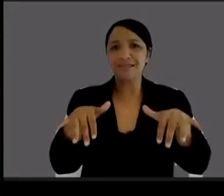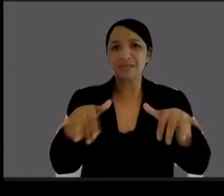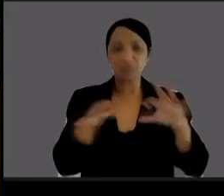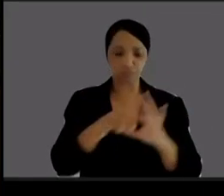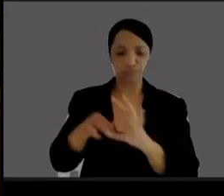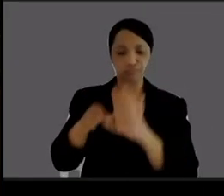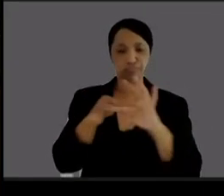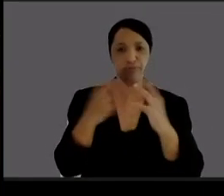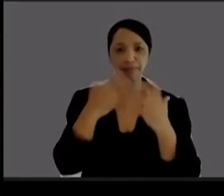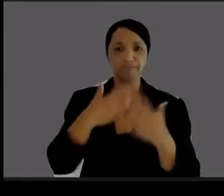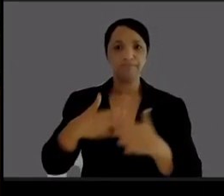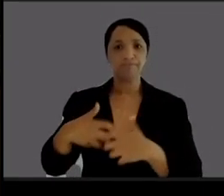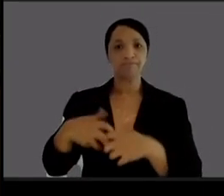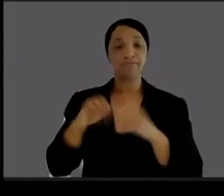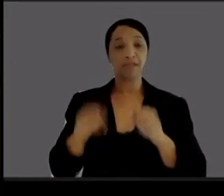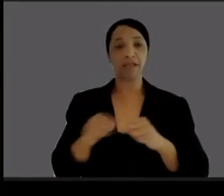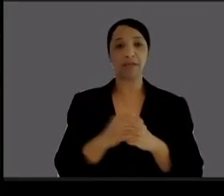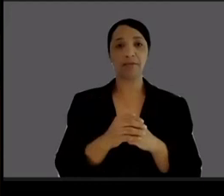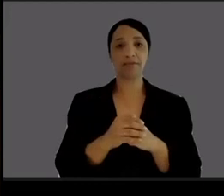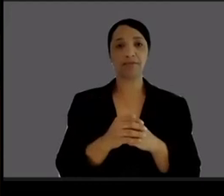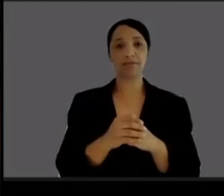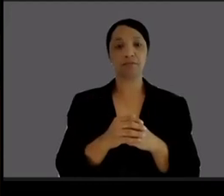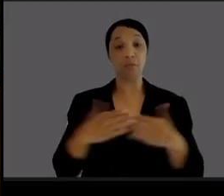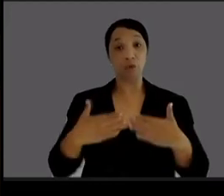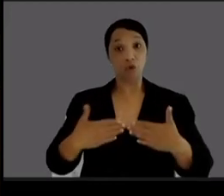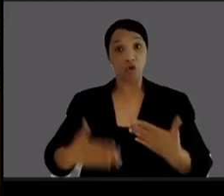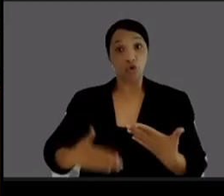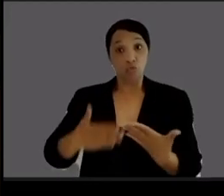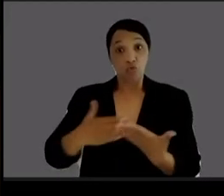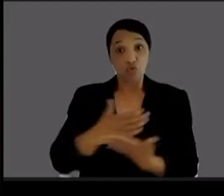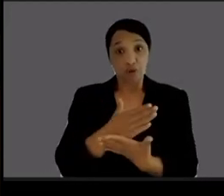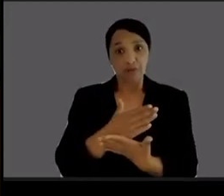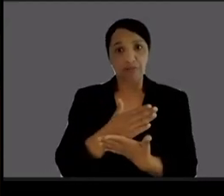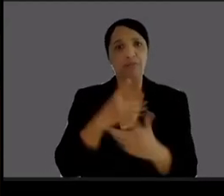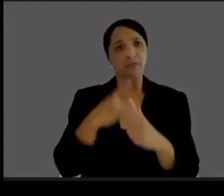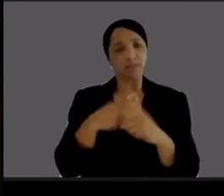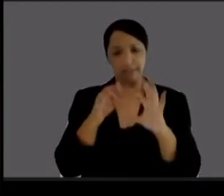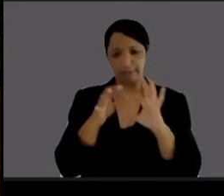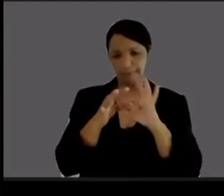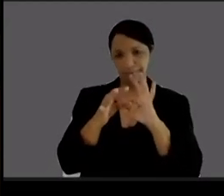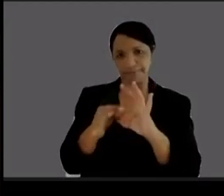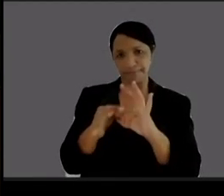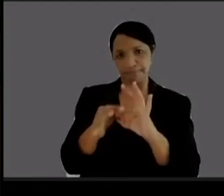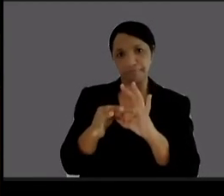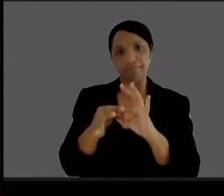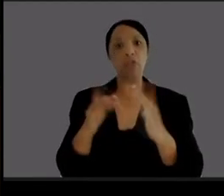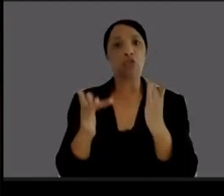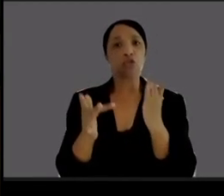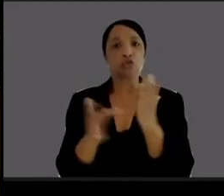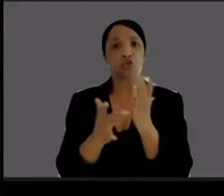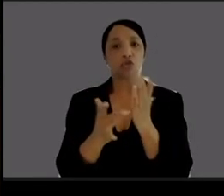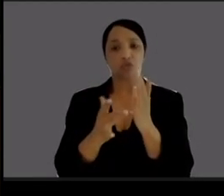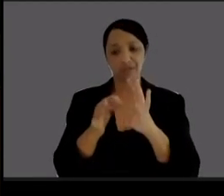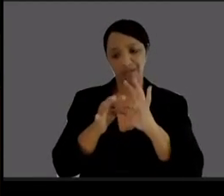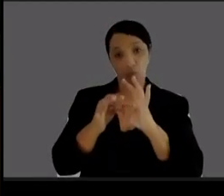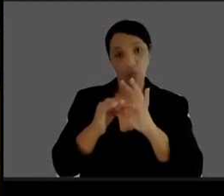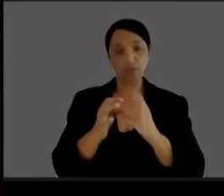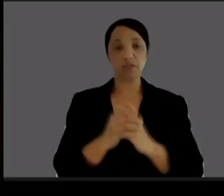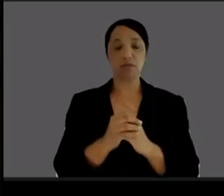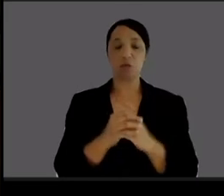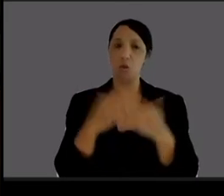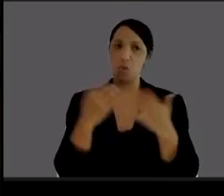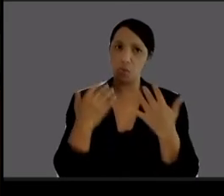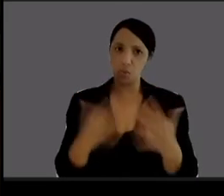点目でありますけれども人権えっとそして人間中心のアプローチといったものを強化する必要があります